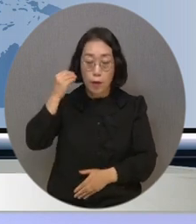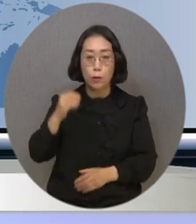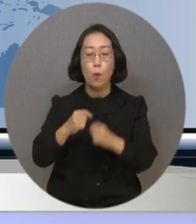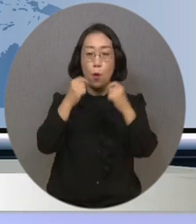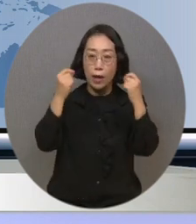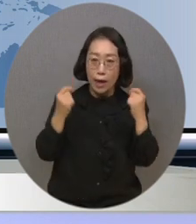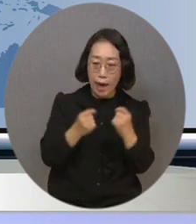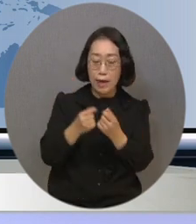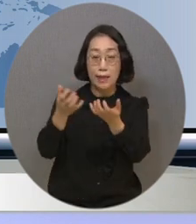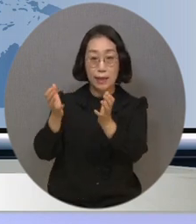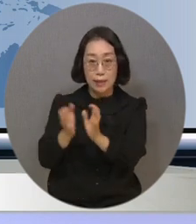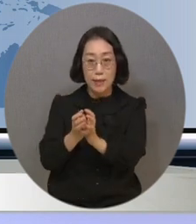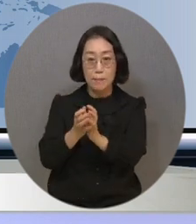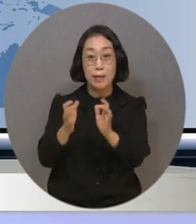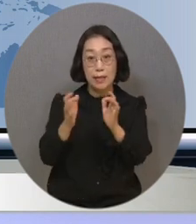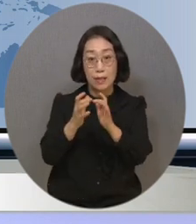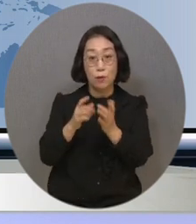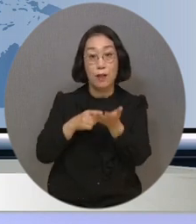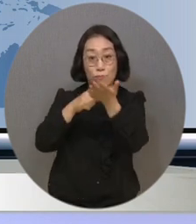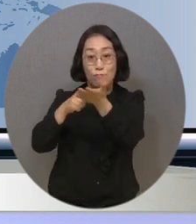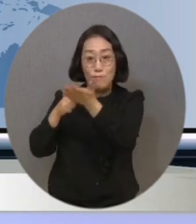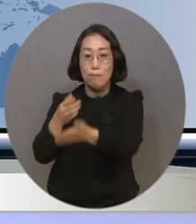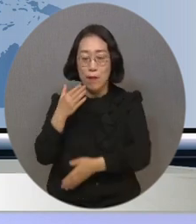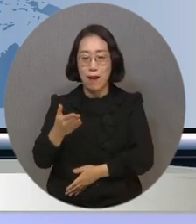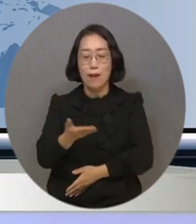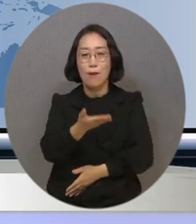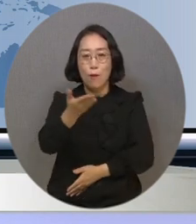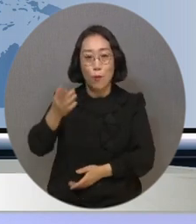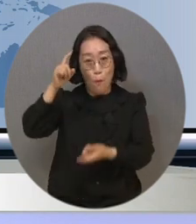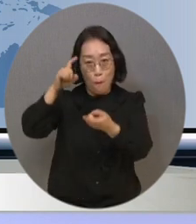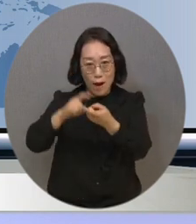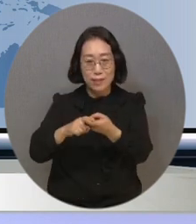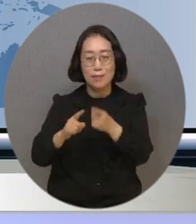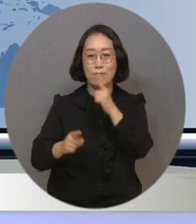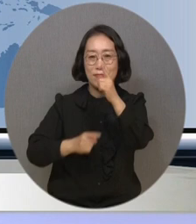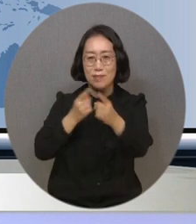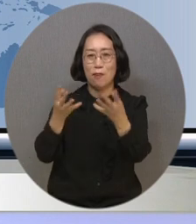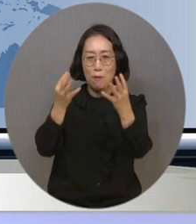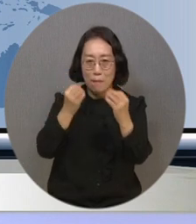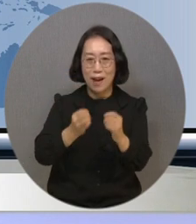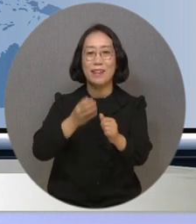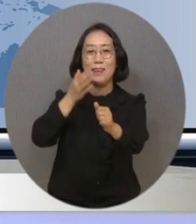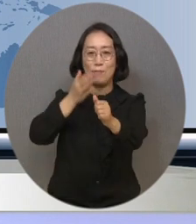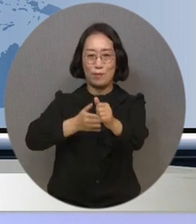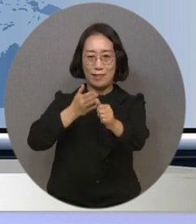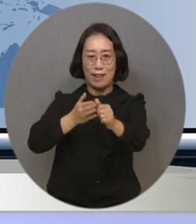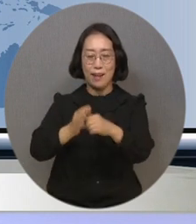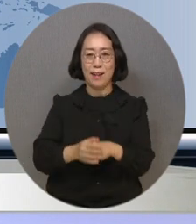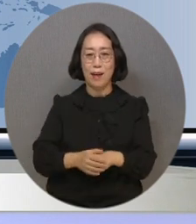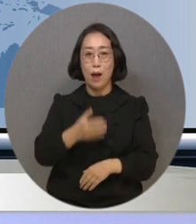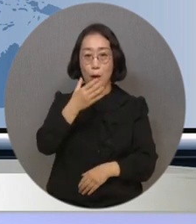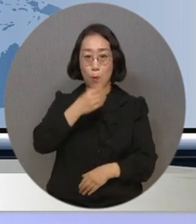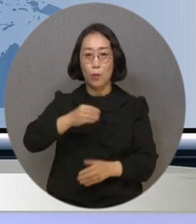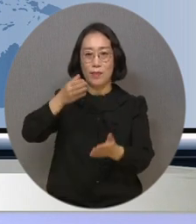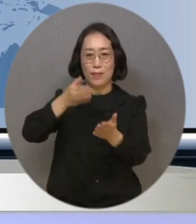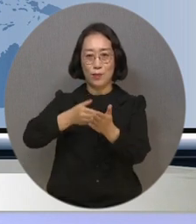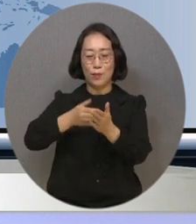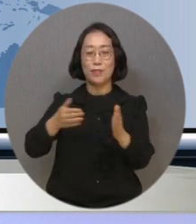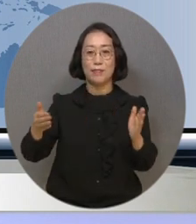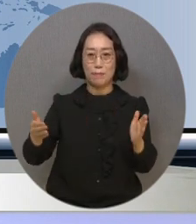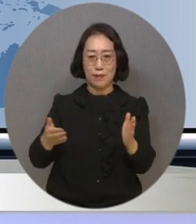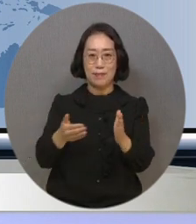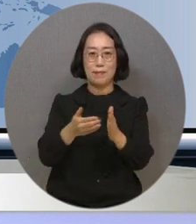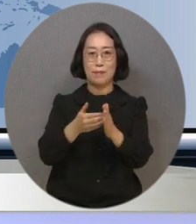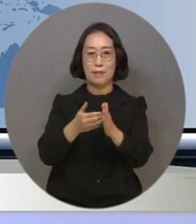개인과 팀별 접수를 받는데요 관심 있는 분들의 많은 참여를 바랍니다 이상 WBC 복재 TV 뉴스